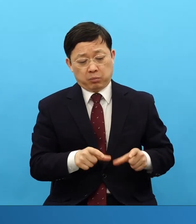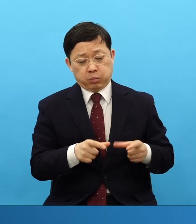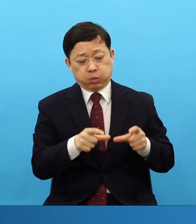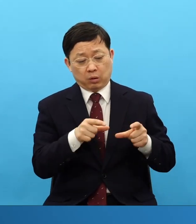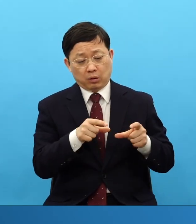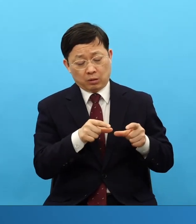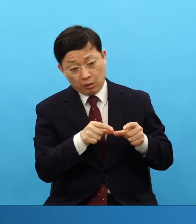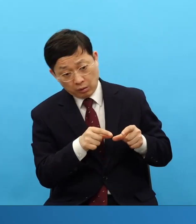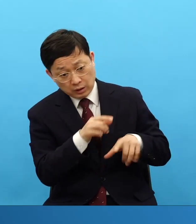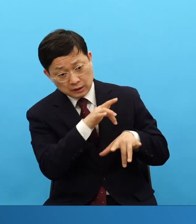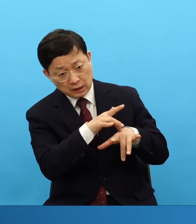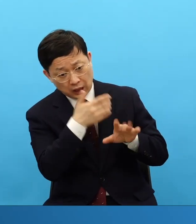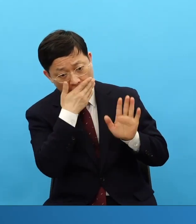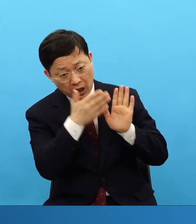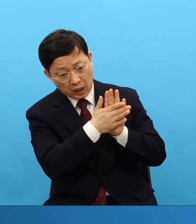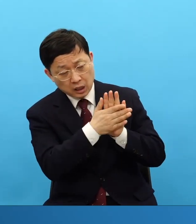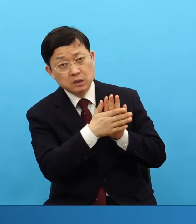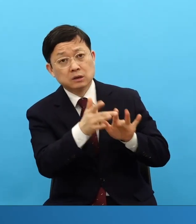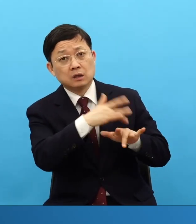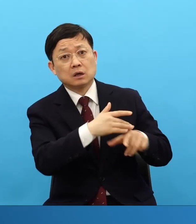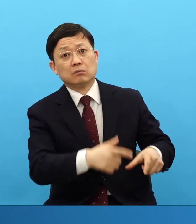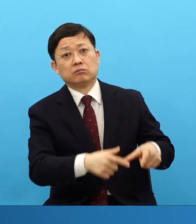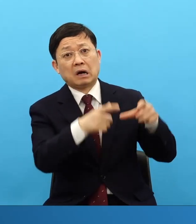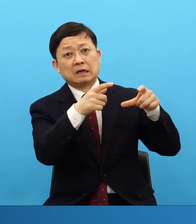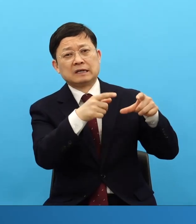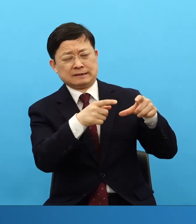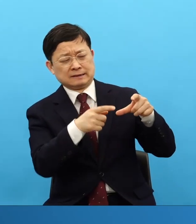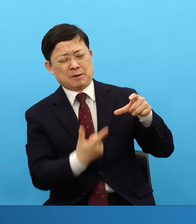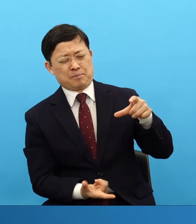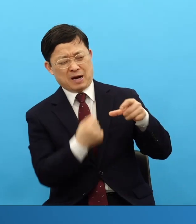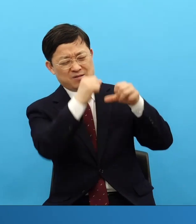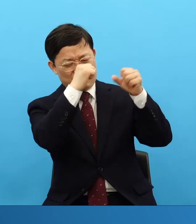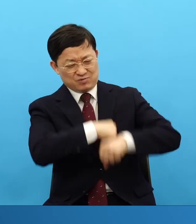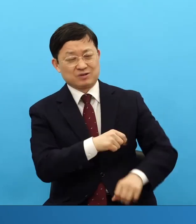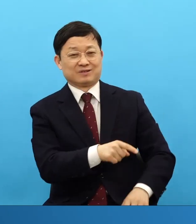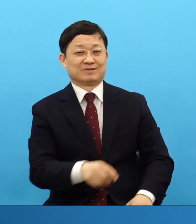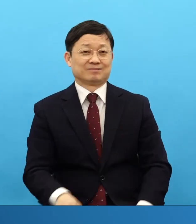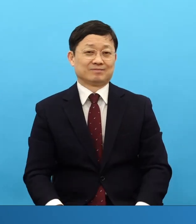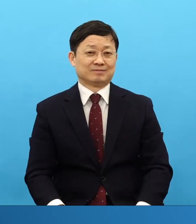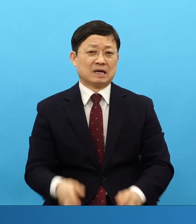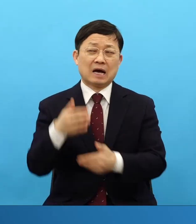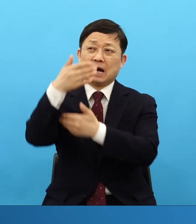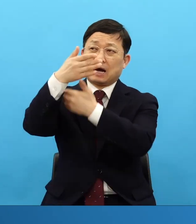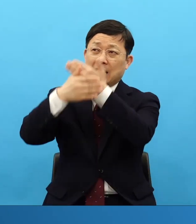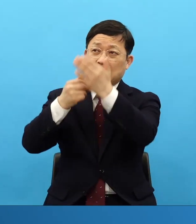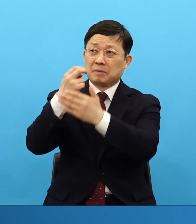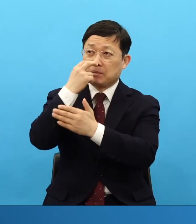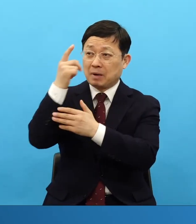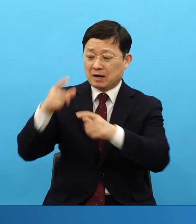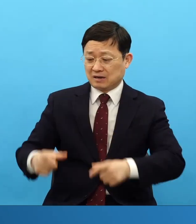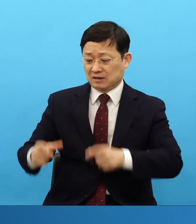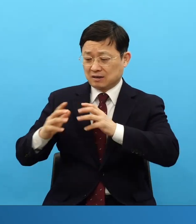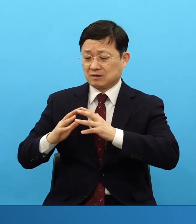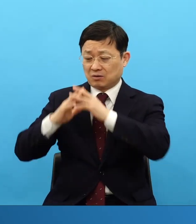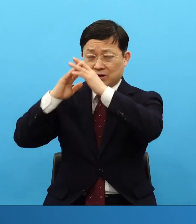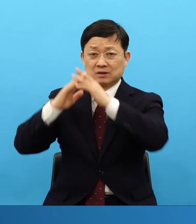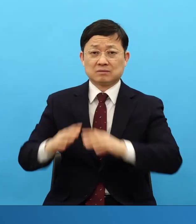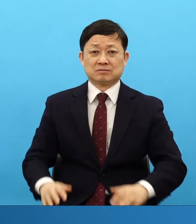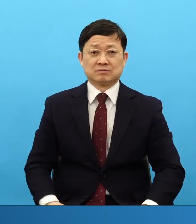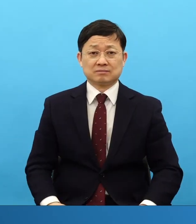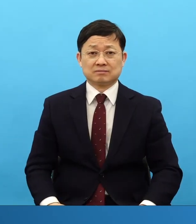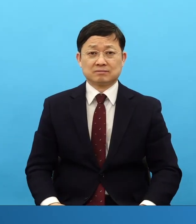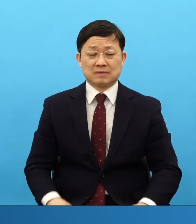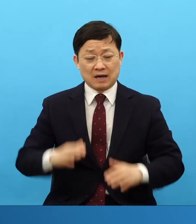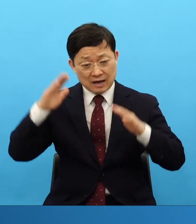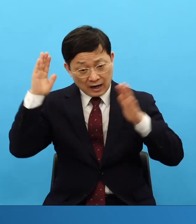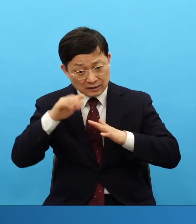Satan's partisan. Frankly, 빨리 박살을 내야 되는 거예요. quickly you must break 그리고 that down 하나님의 망대를 세우는 거예요. and hold the partisan of God. 학생들은 그렇게